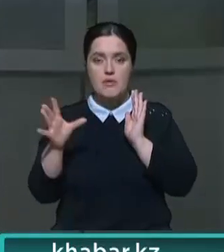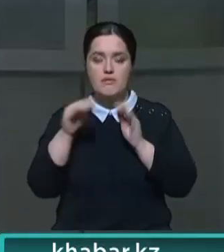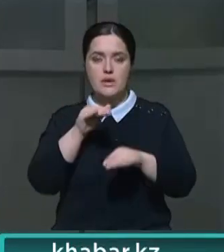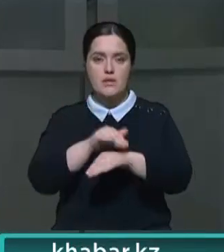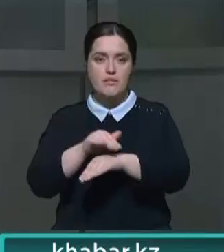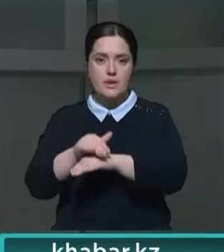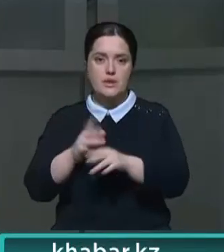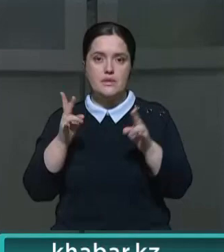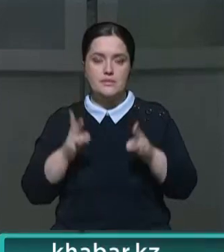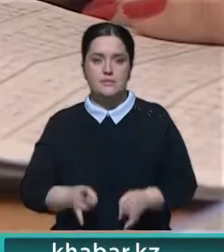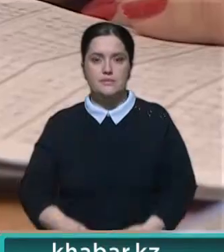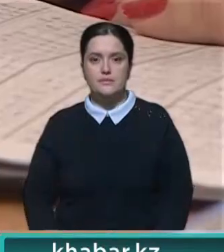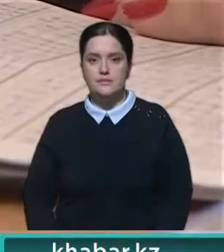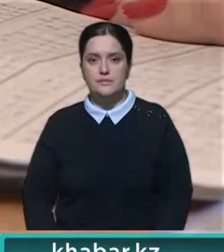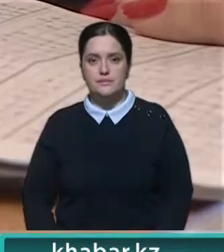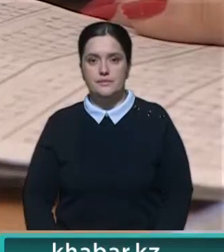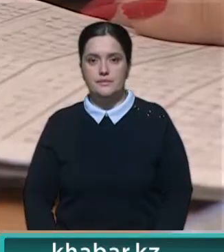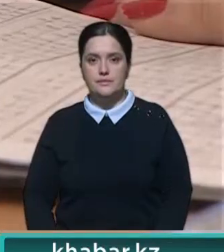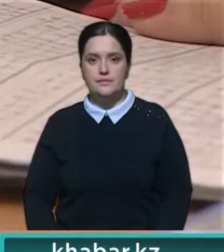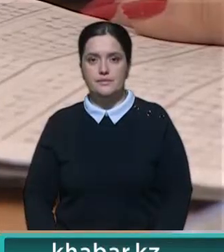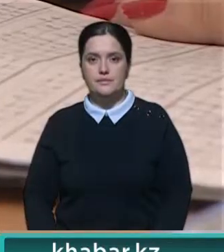65% всех выявленных случаев.